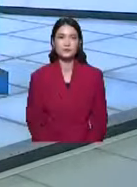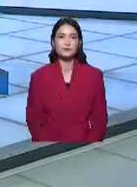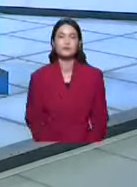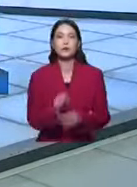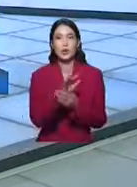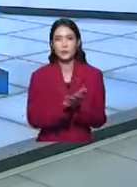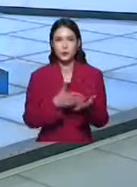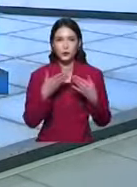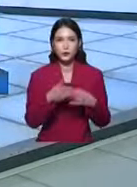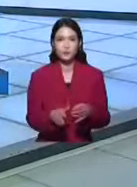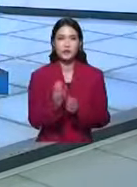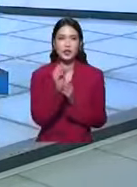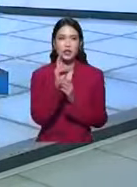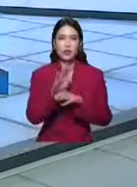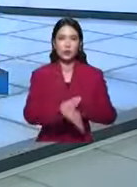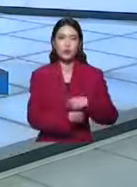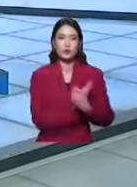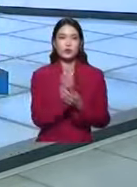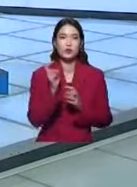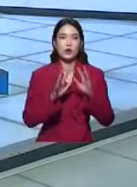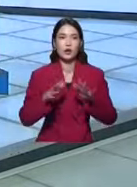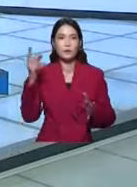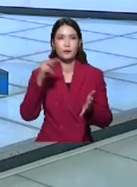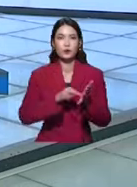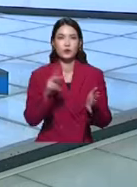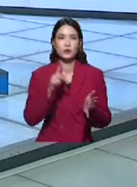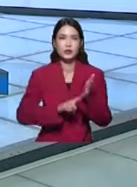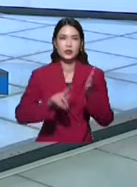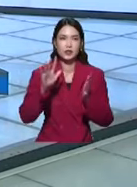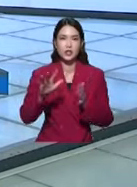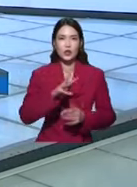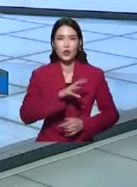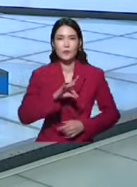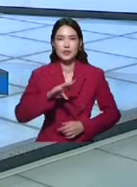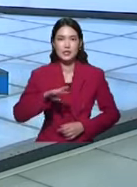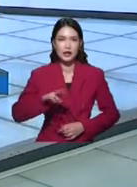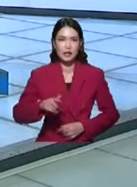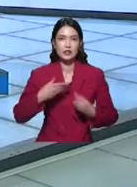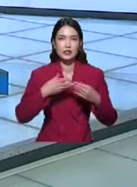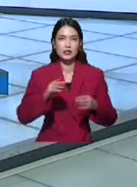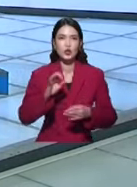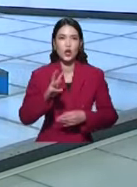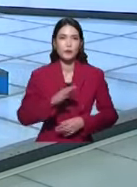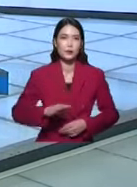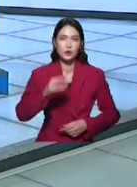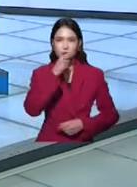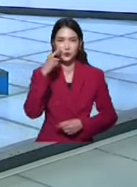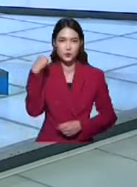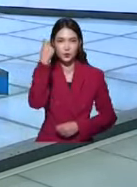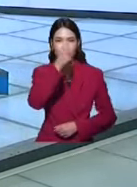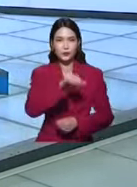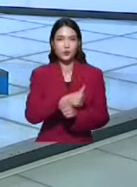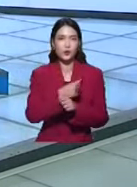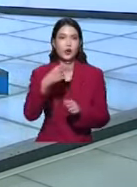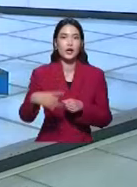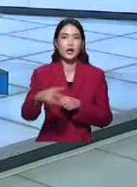Продолжаем выпуск. 13 новых производств стоимостью 75 миллиардов тенге запустили в Жамбылской области в минувшем году. Об этом глава